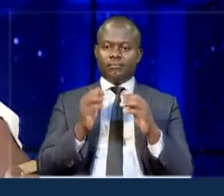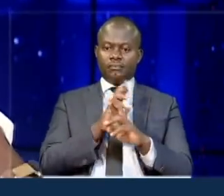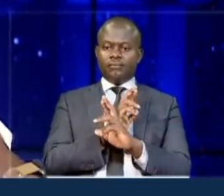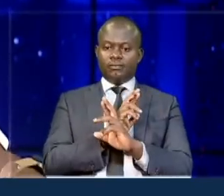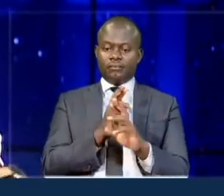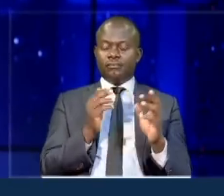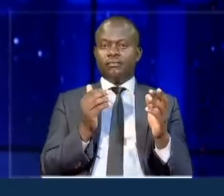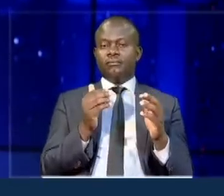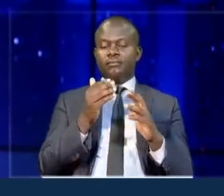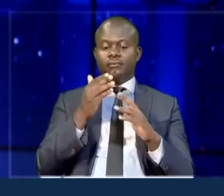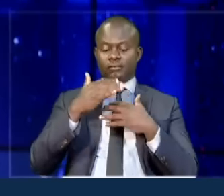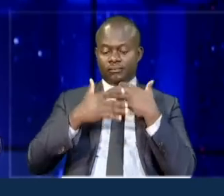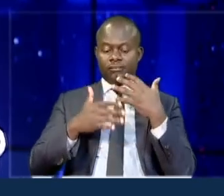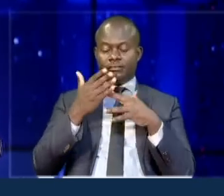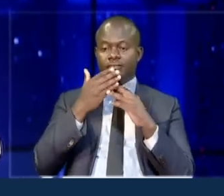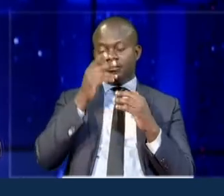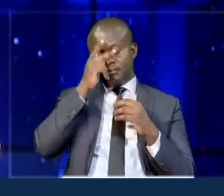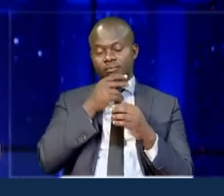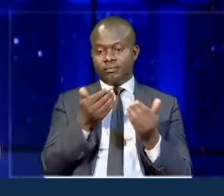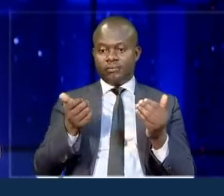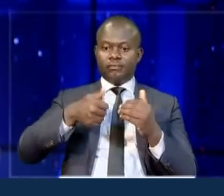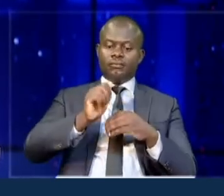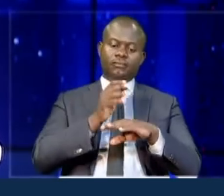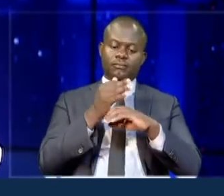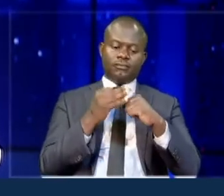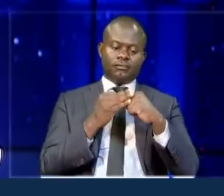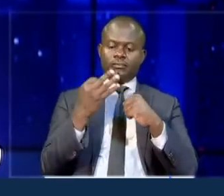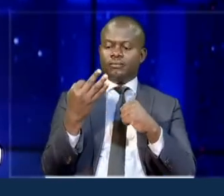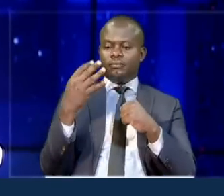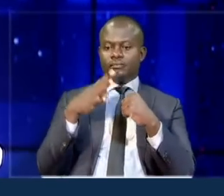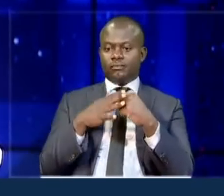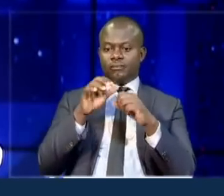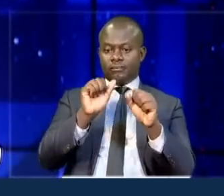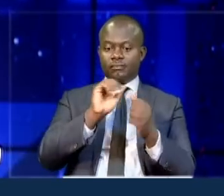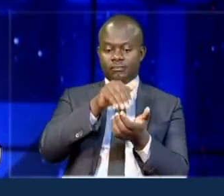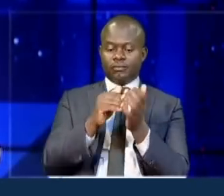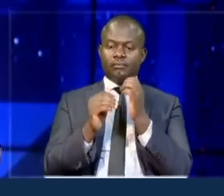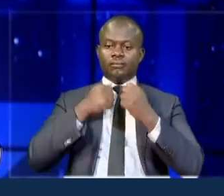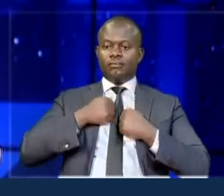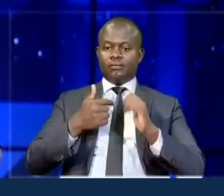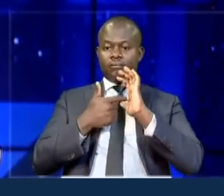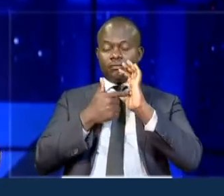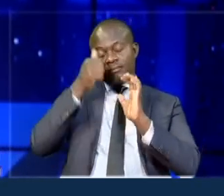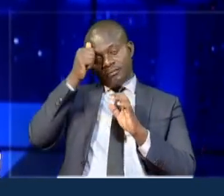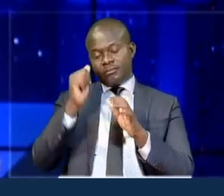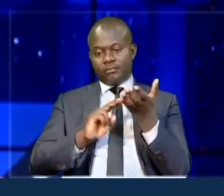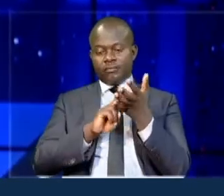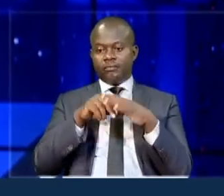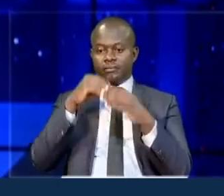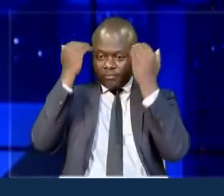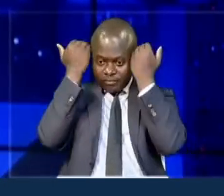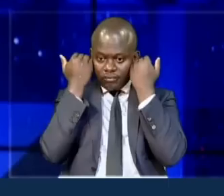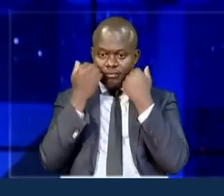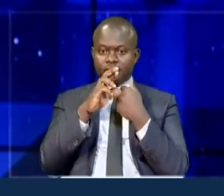hagati y'abana n'ababyeyi babo bigera kuri 239 nibyo byafashwe n'ikigo cy'u Rwanda cy'ibimenyetso bya gihanga bikoreshwa mu